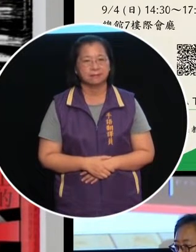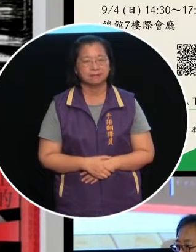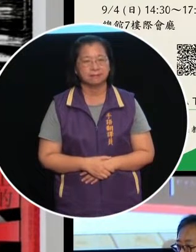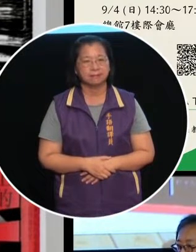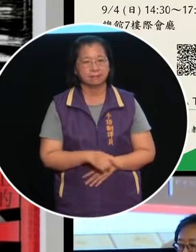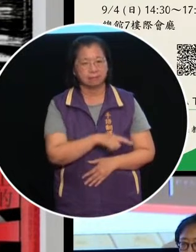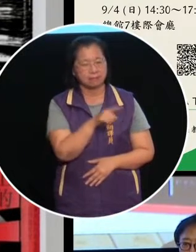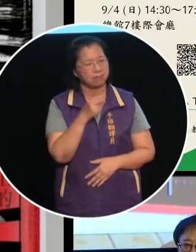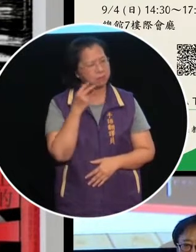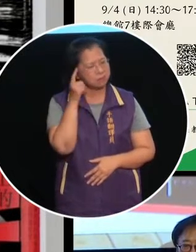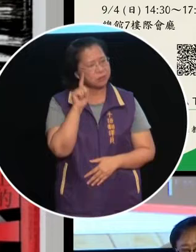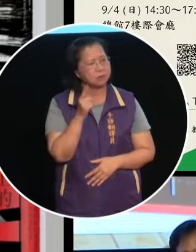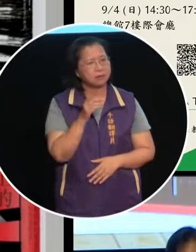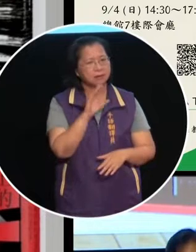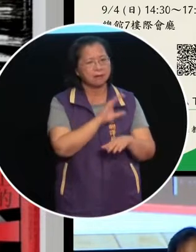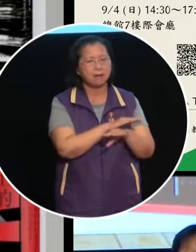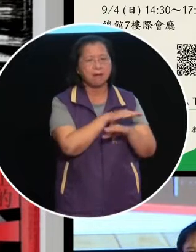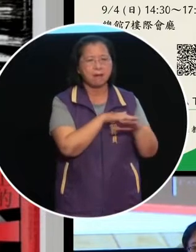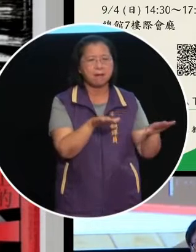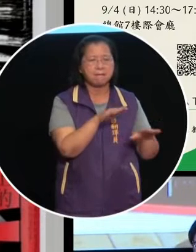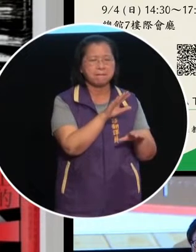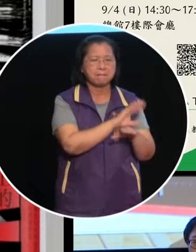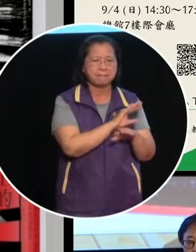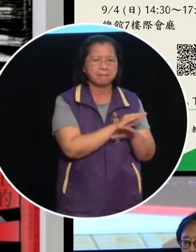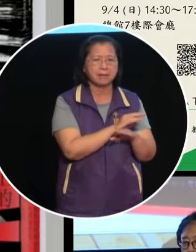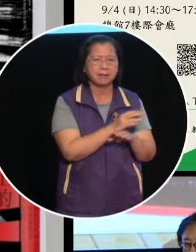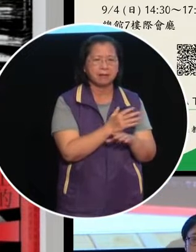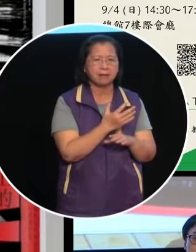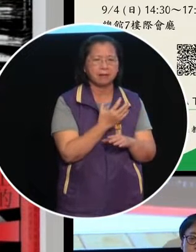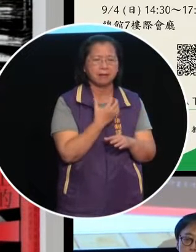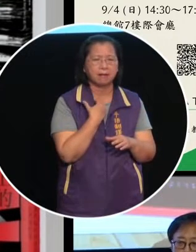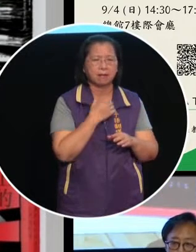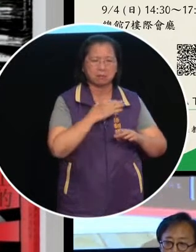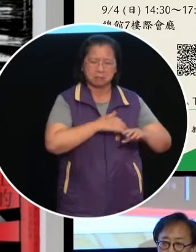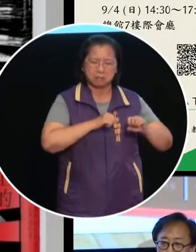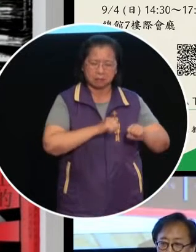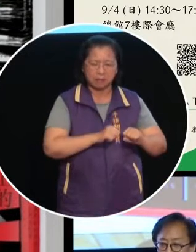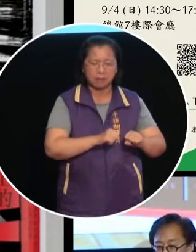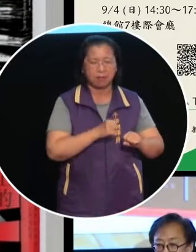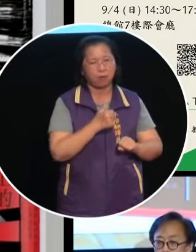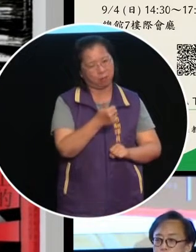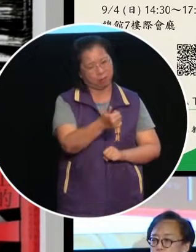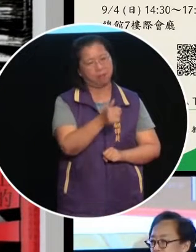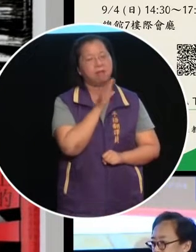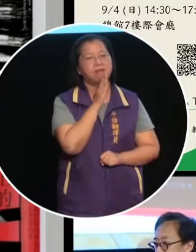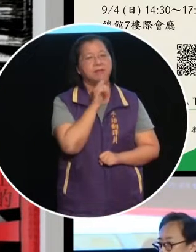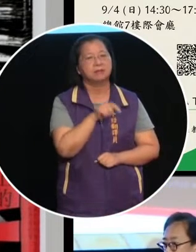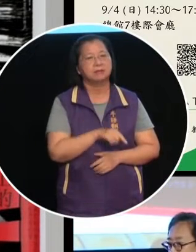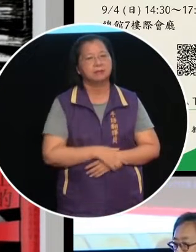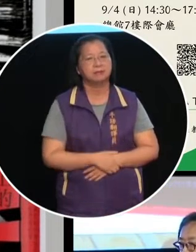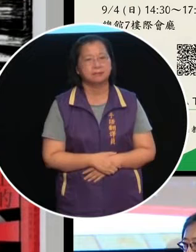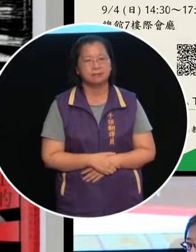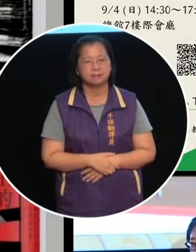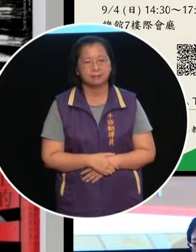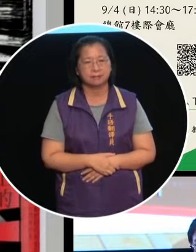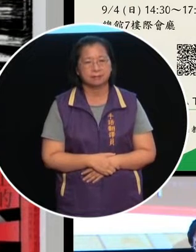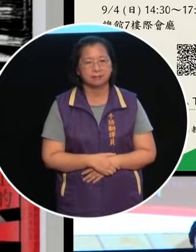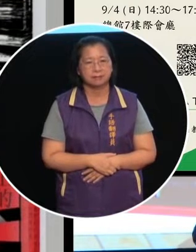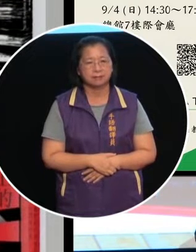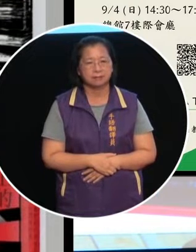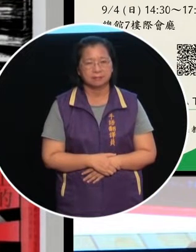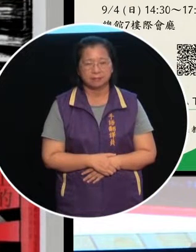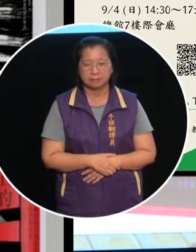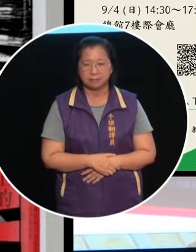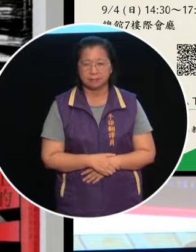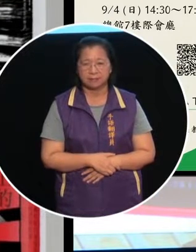我每次都觉得，安倍先生如果在的话，更好。不过，我们还是要面对现实，因为时